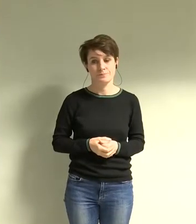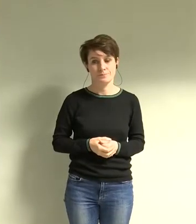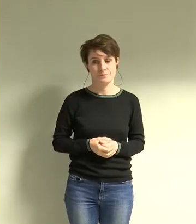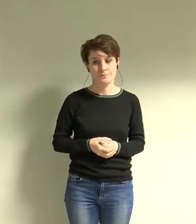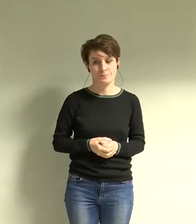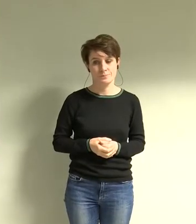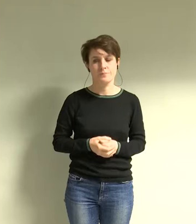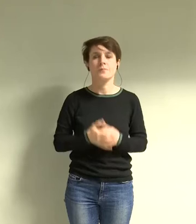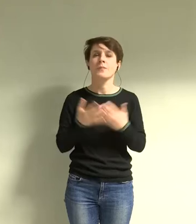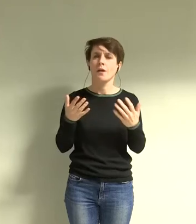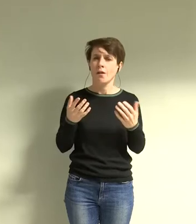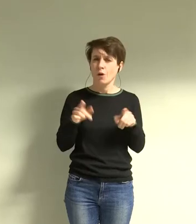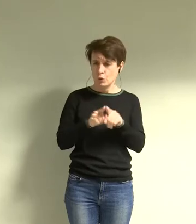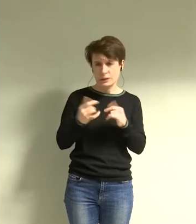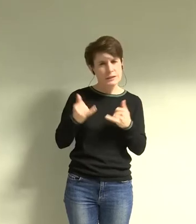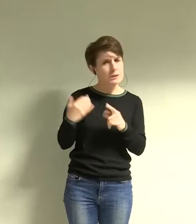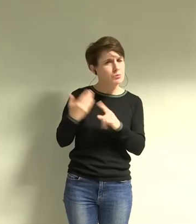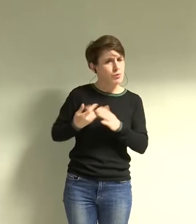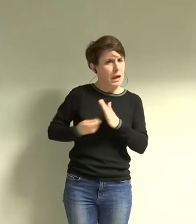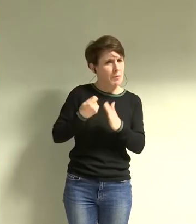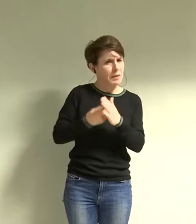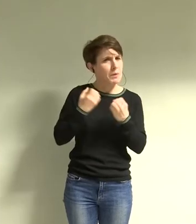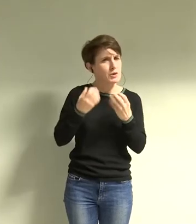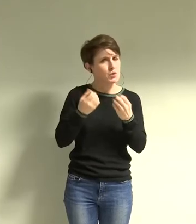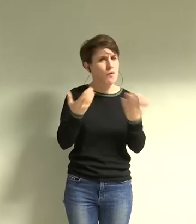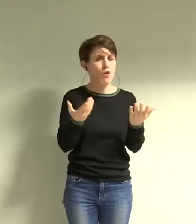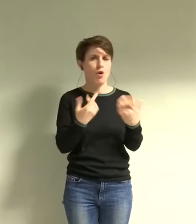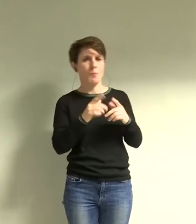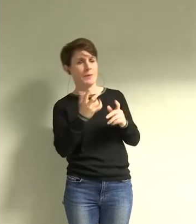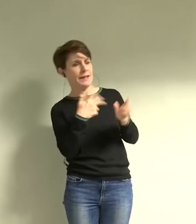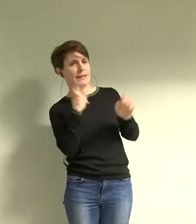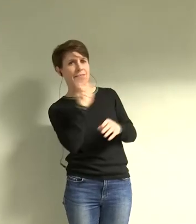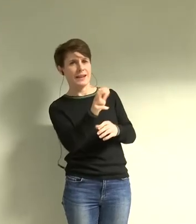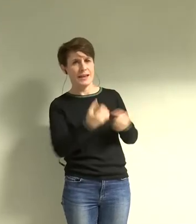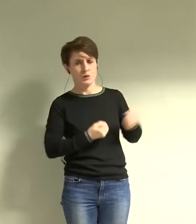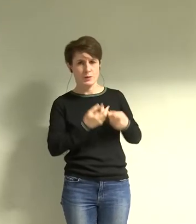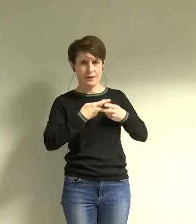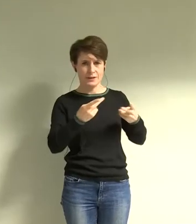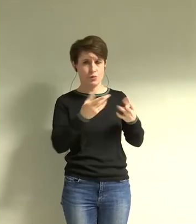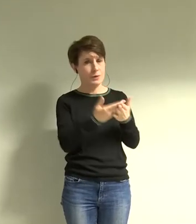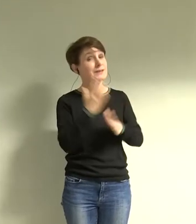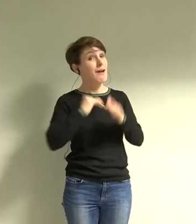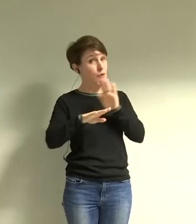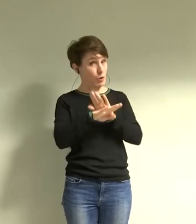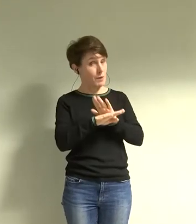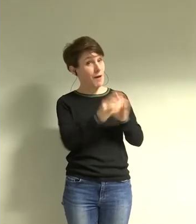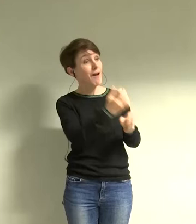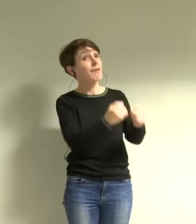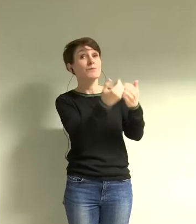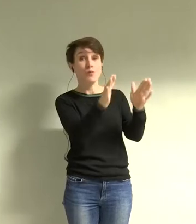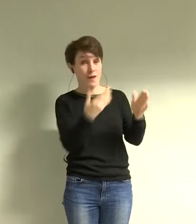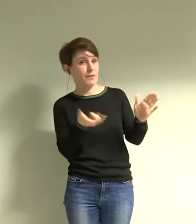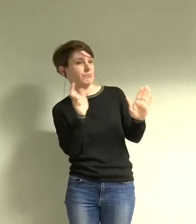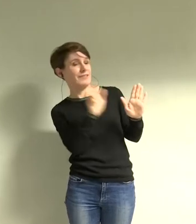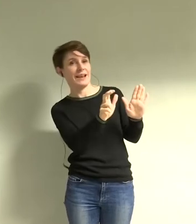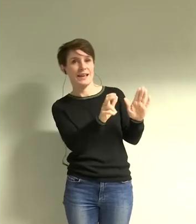pour rappel mais nous en avons souvent parlé ici la délégation de service public premier mode de gestion mis en place à l'ouverture de l'équipement prenant fin